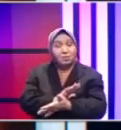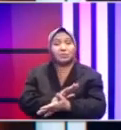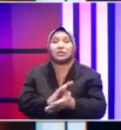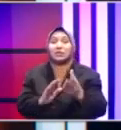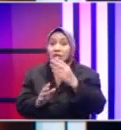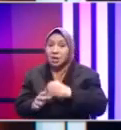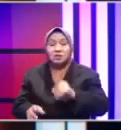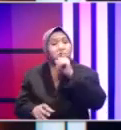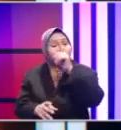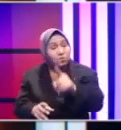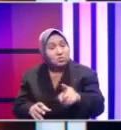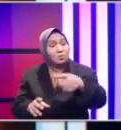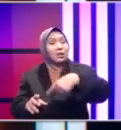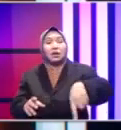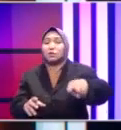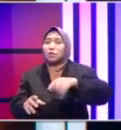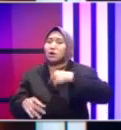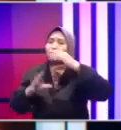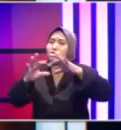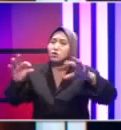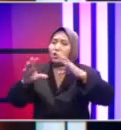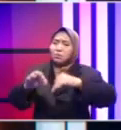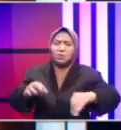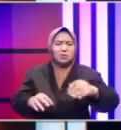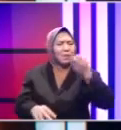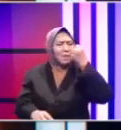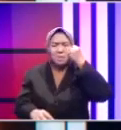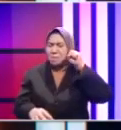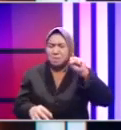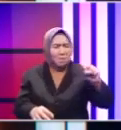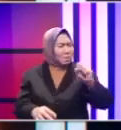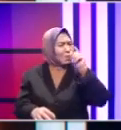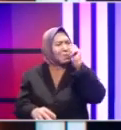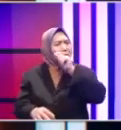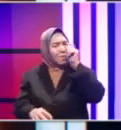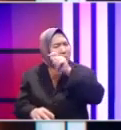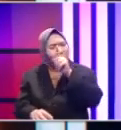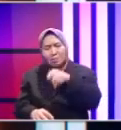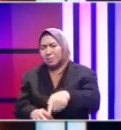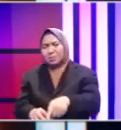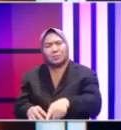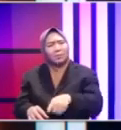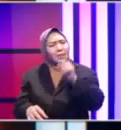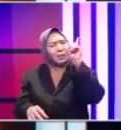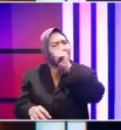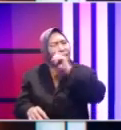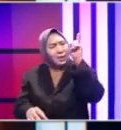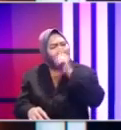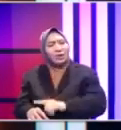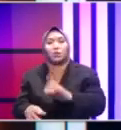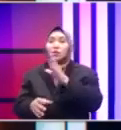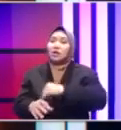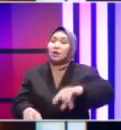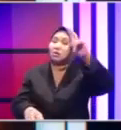waziroh dan sesungguhnya mereka itu memperhatikan suatu pekarya mungkar dan guste wa inna lahu lahafizhun cover dan Allah